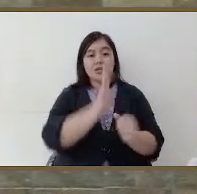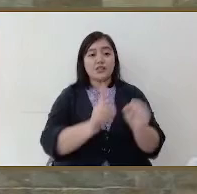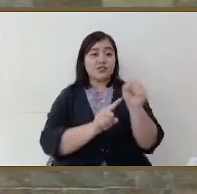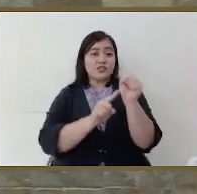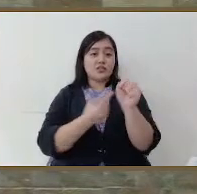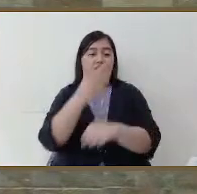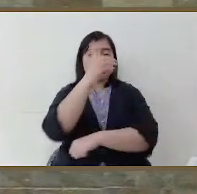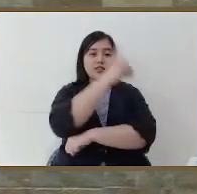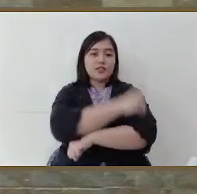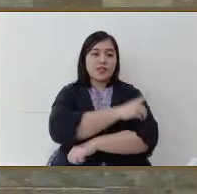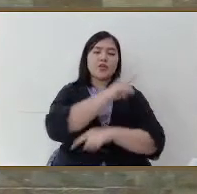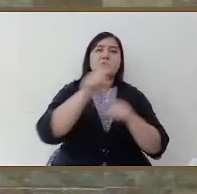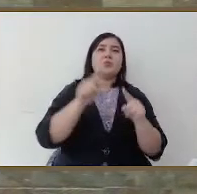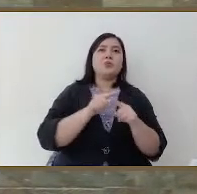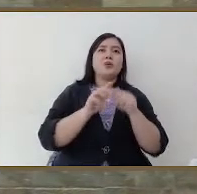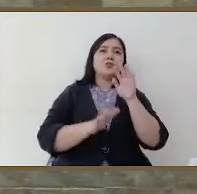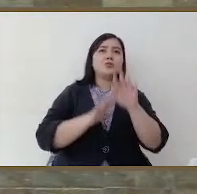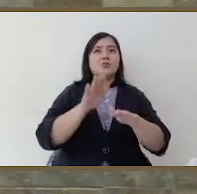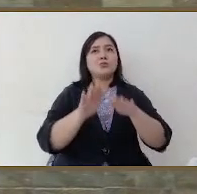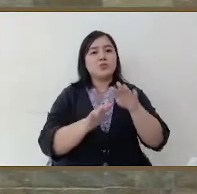kalsada, kasama niya ang Diyos.